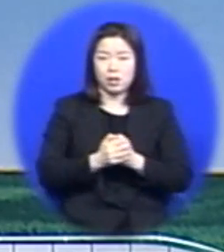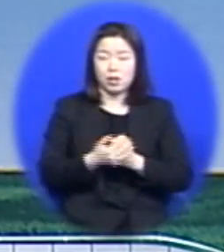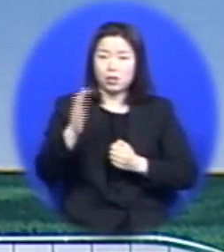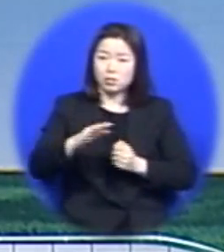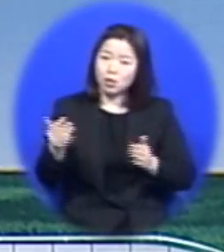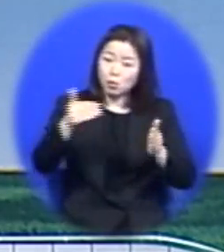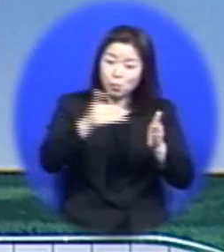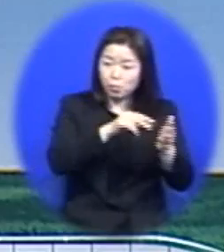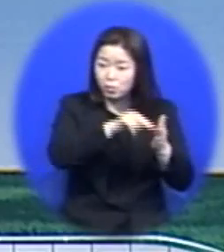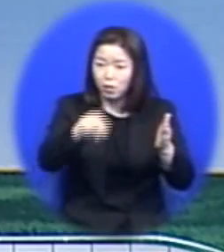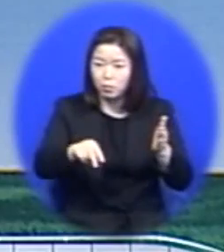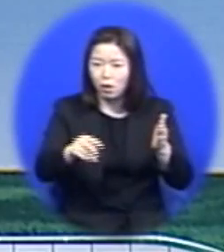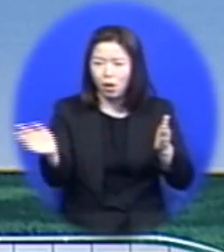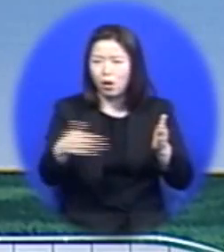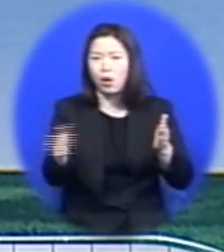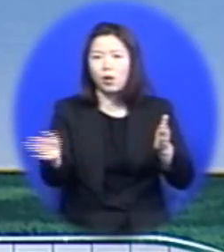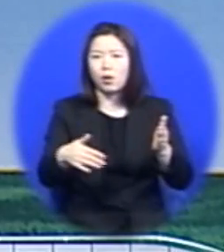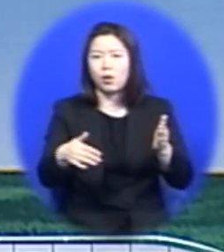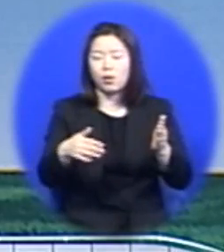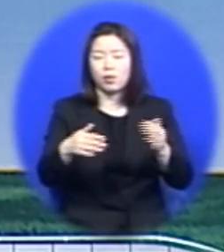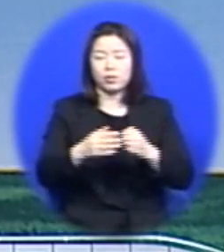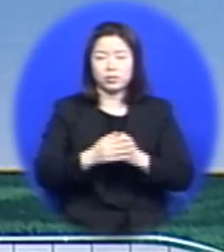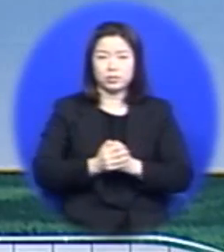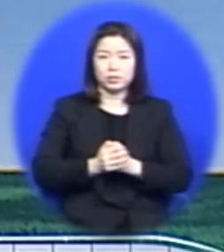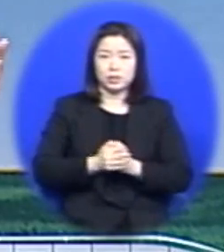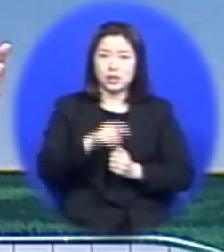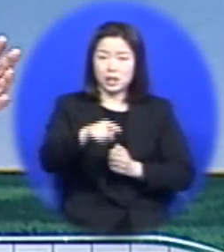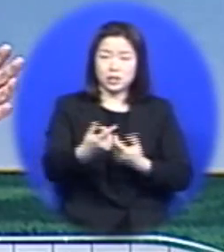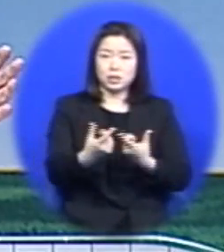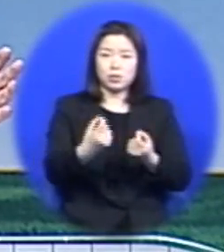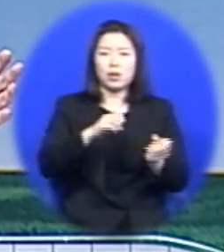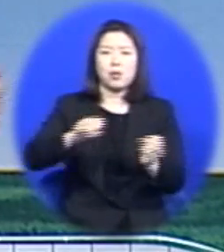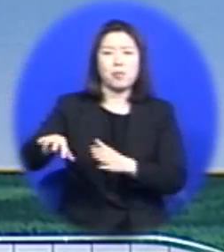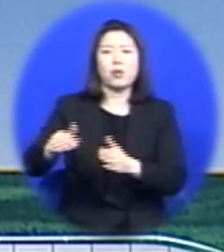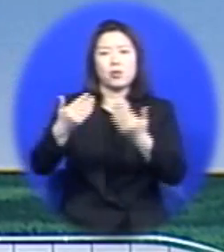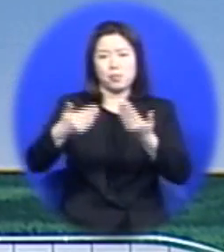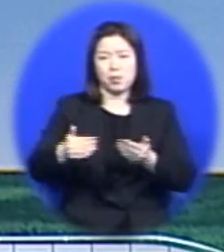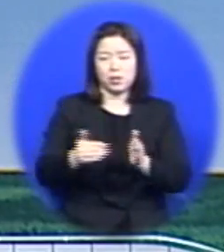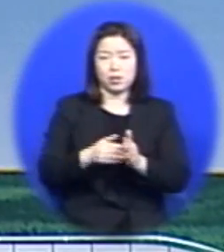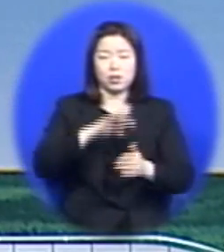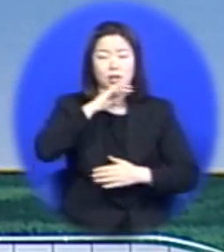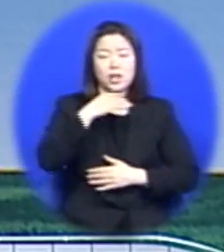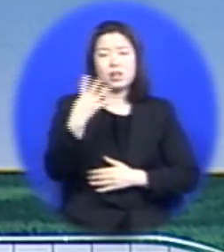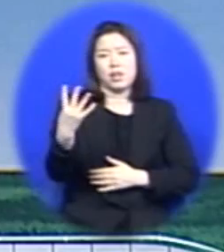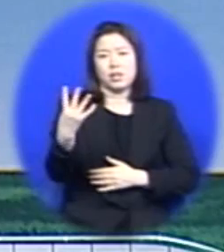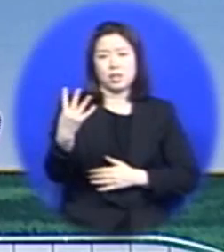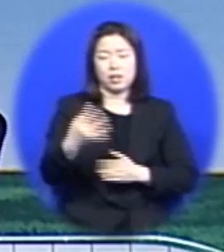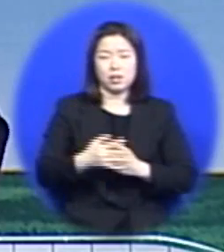도착역에 내려보니까 아무도 없어요. 그렇게 버림을 받은 겁니다. 4살 때